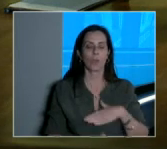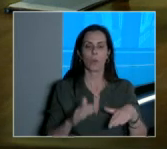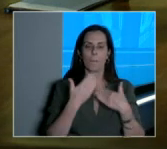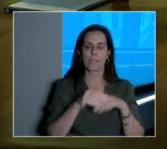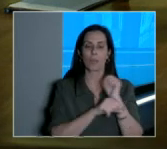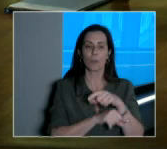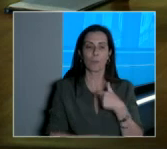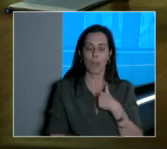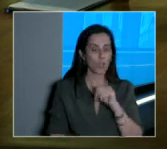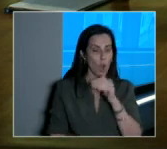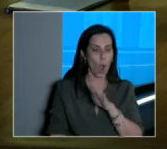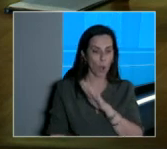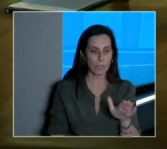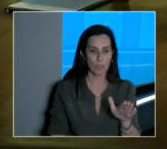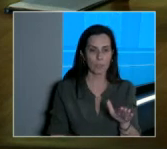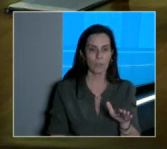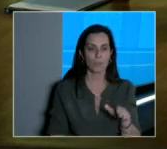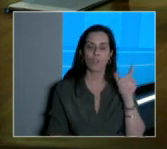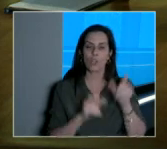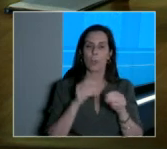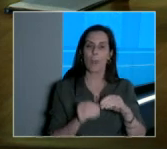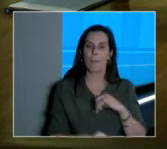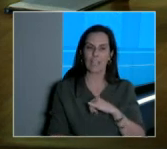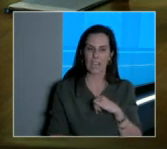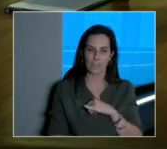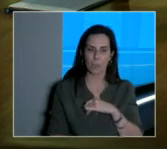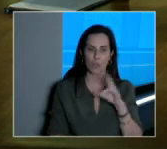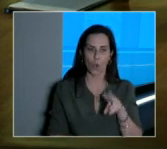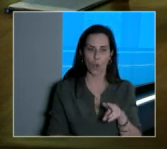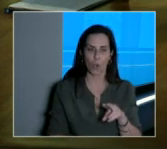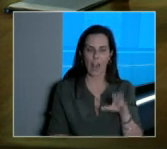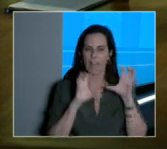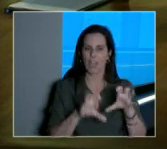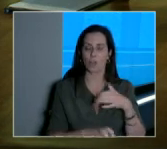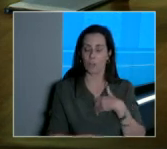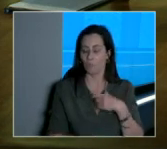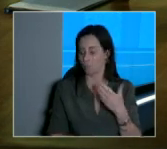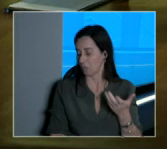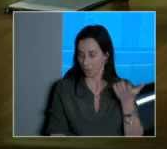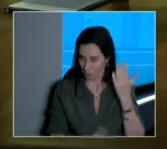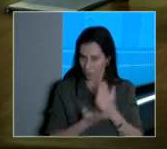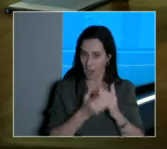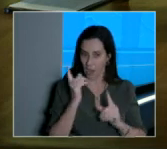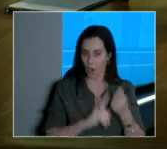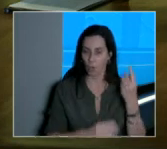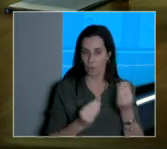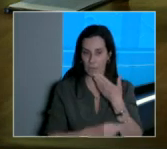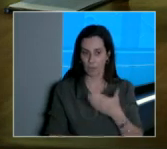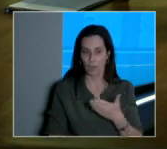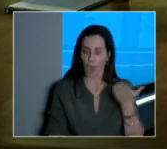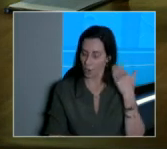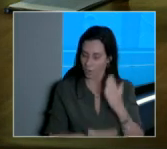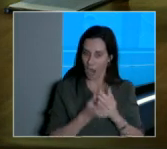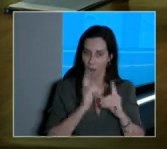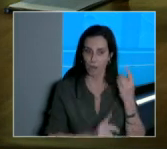פסקת ההתגברות, ואני לא רוצה שגורמים אינטרסנטיים בפקידות יוכלו להלך עליי אימים ולאיים עליי, והיו דברים מעולם במדינת ישראל, היו